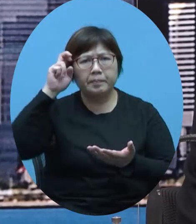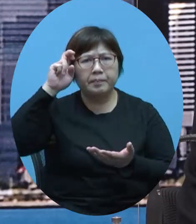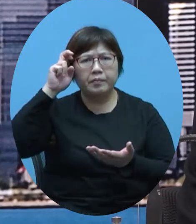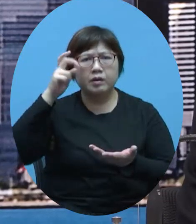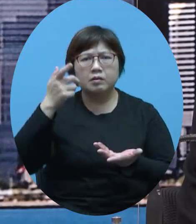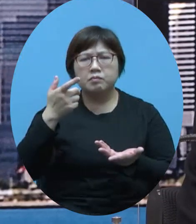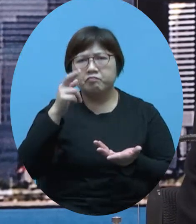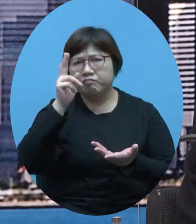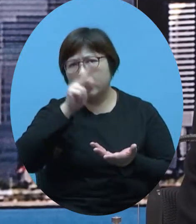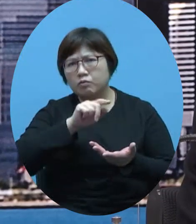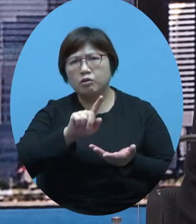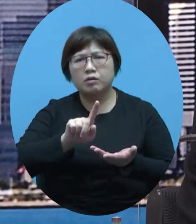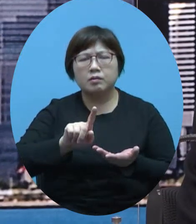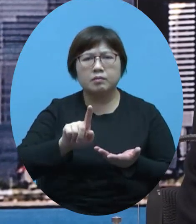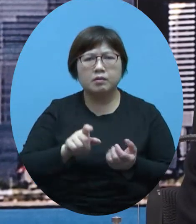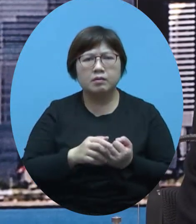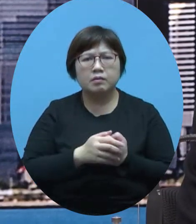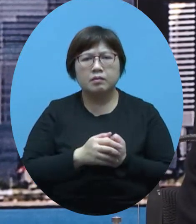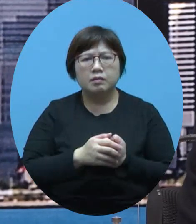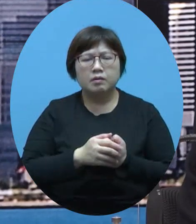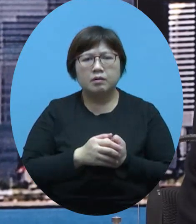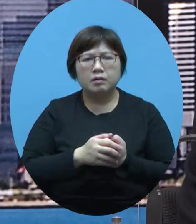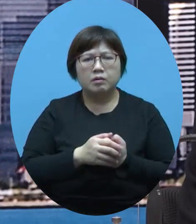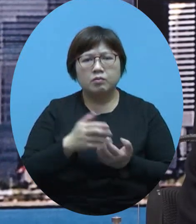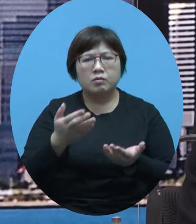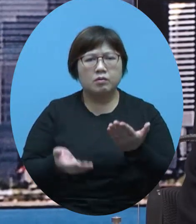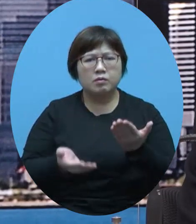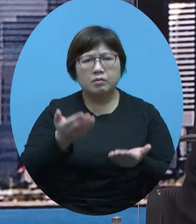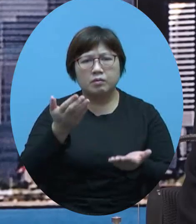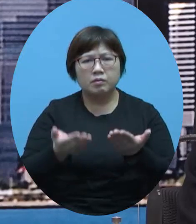解會有搞錯？咁可能有個